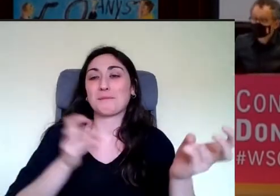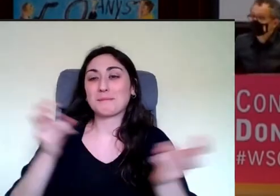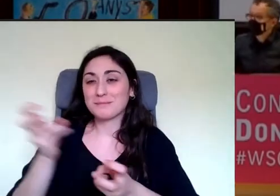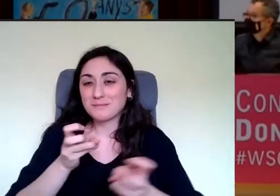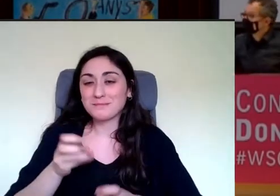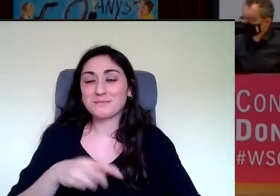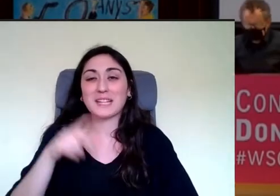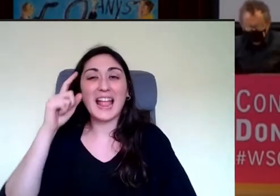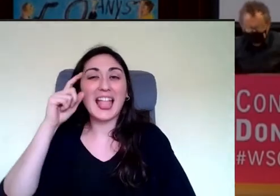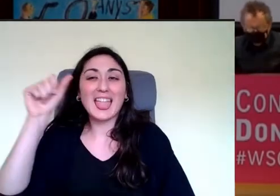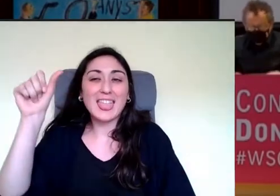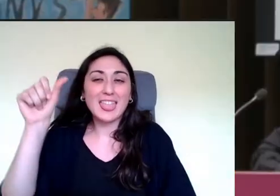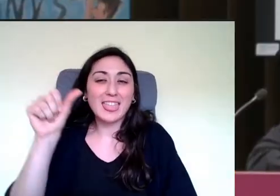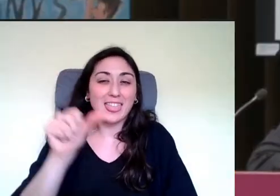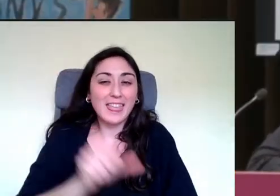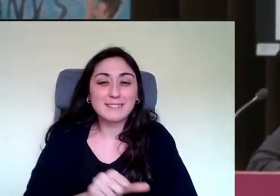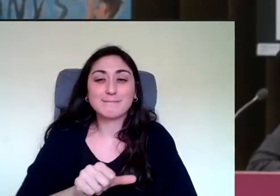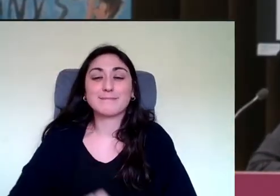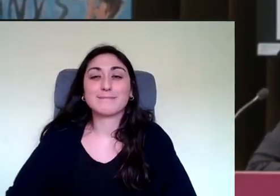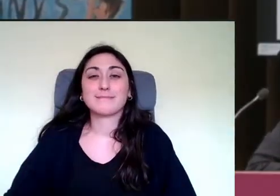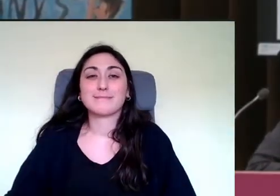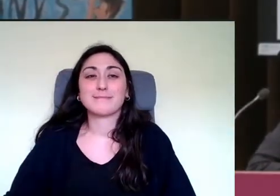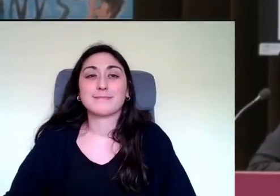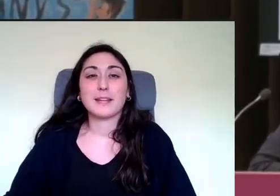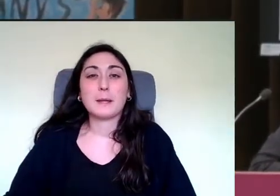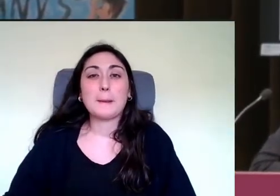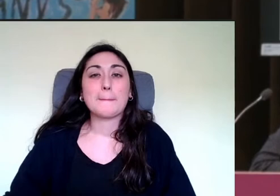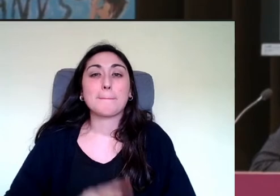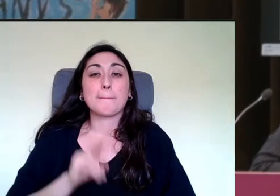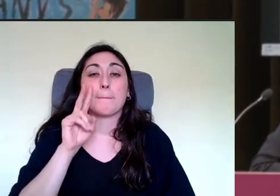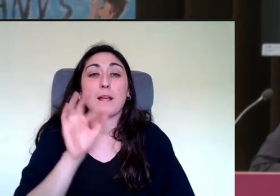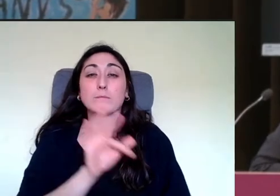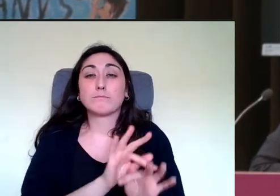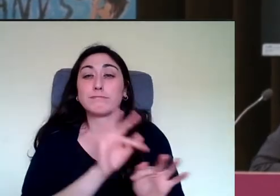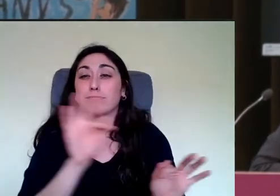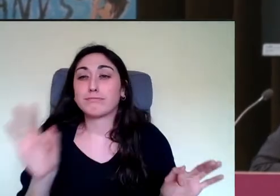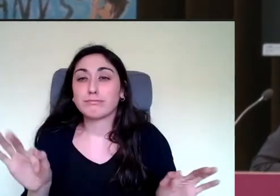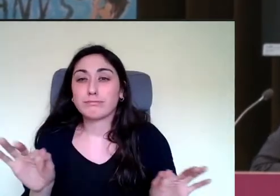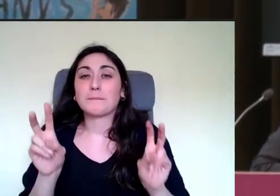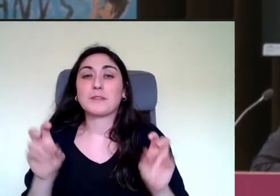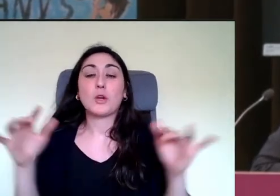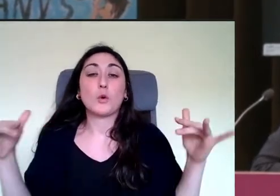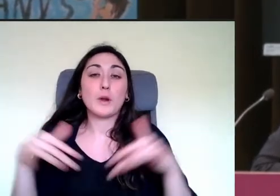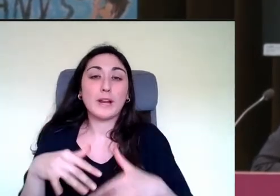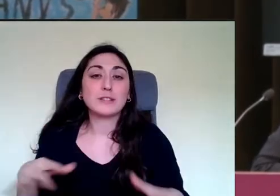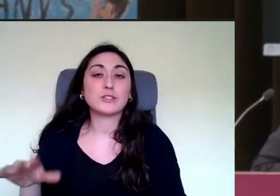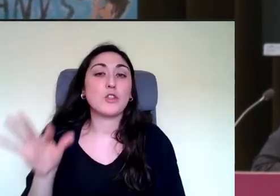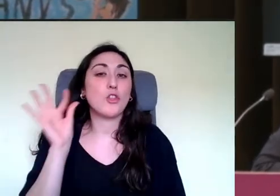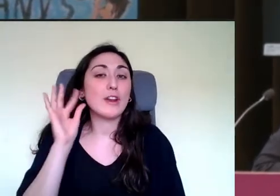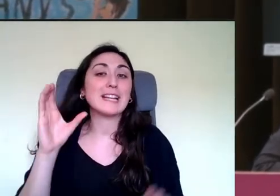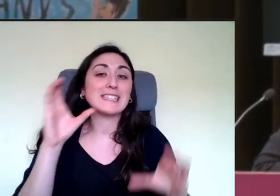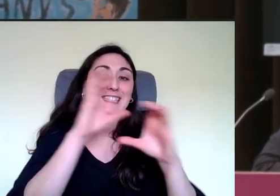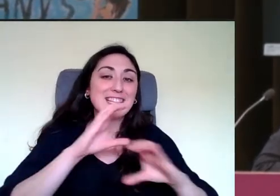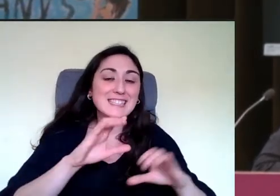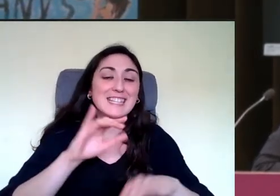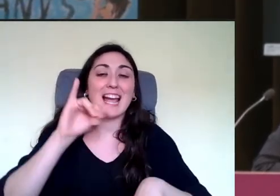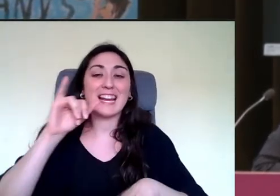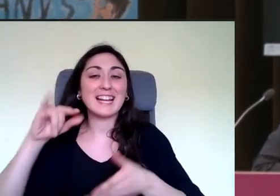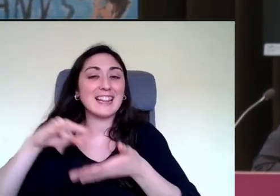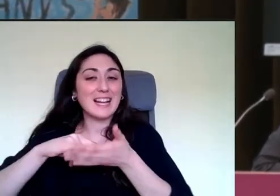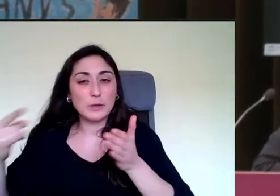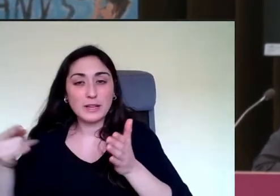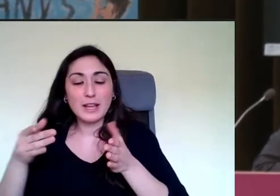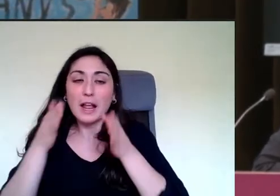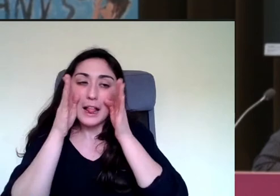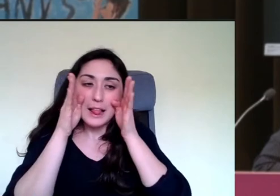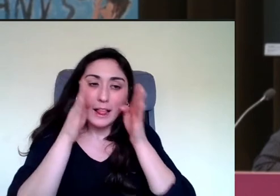aquest fabulós congrés, Congrés Dones, Ciència i Tecnologia, que no només va dirigida a les dones, sinó